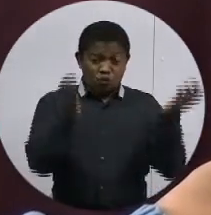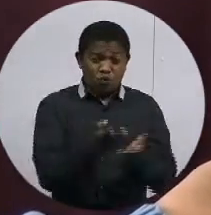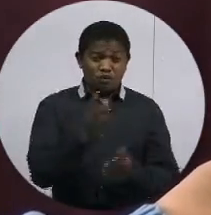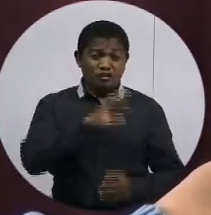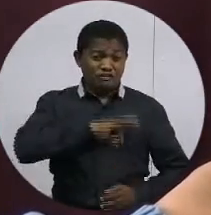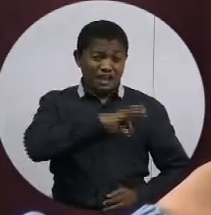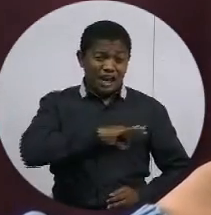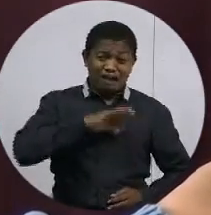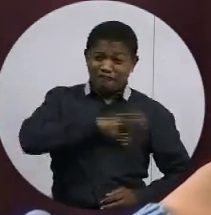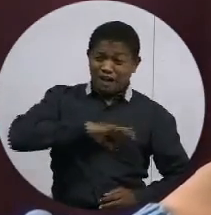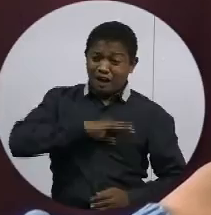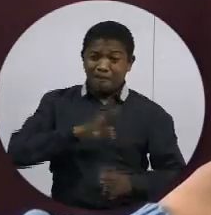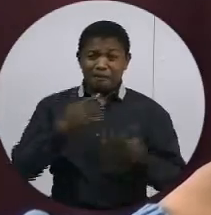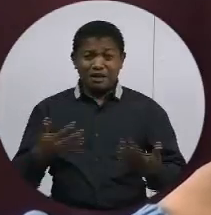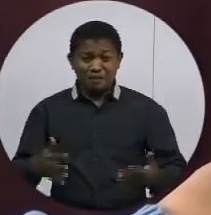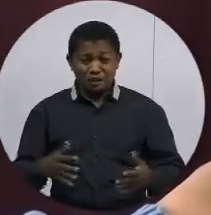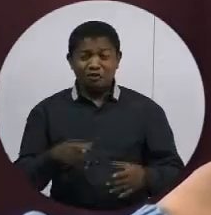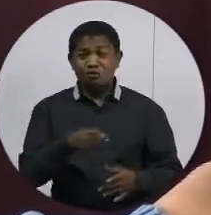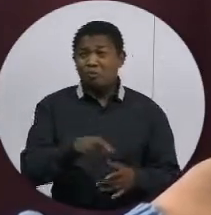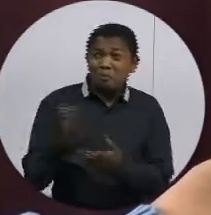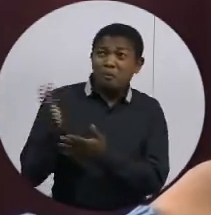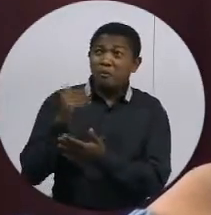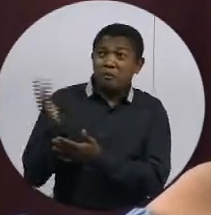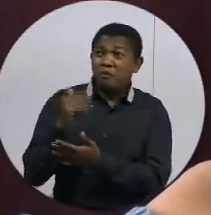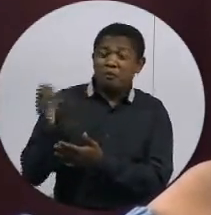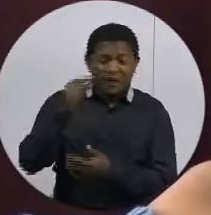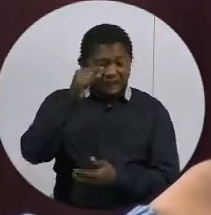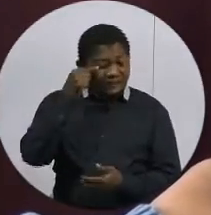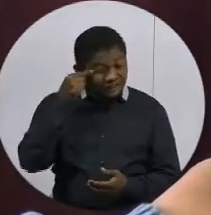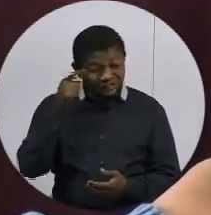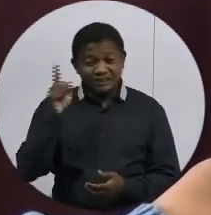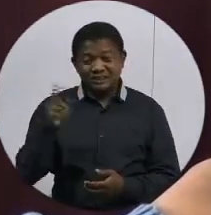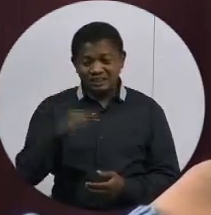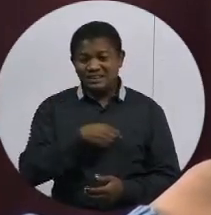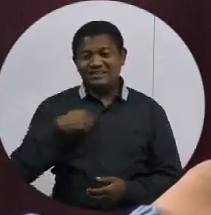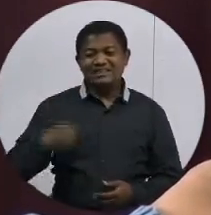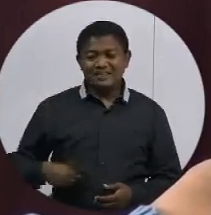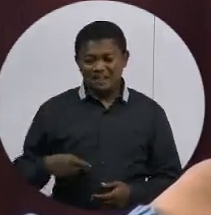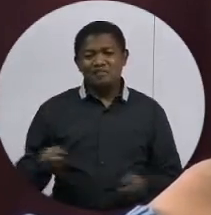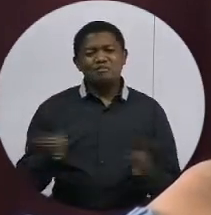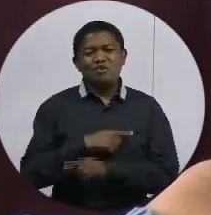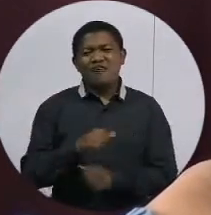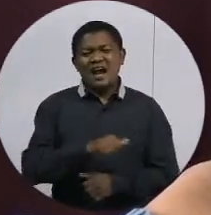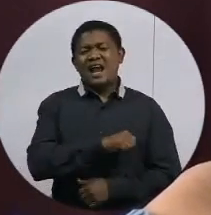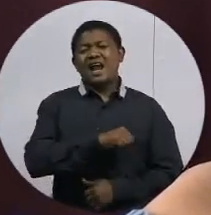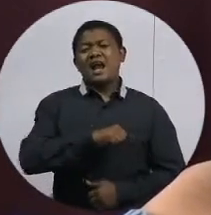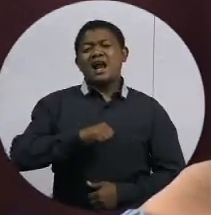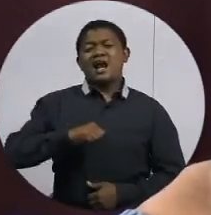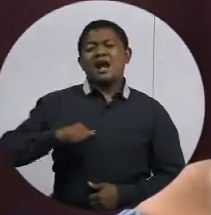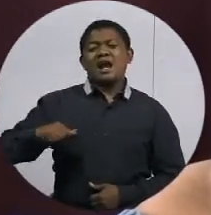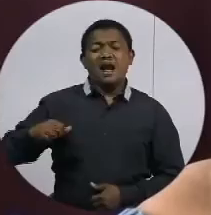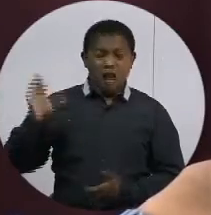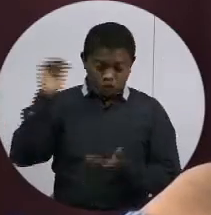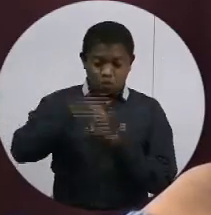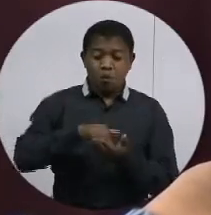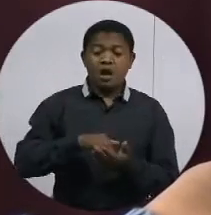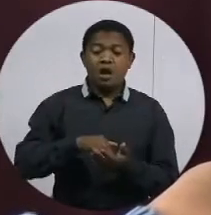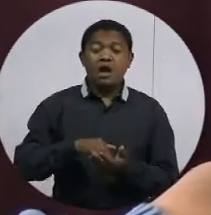no mahatonga n'le respirateur lavalava kokoa ny fahatongavana etỳ Madagasikara satria milahatra zany ny firenena ny